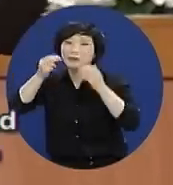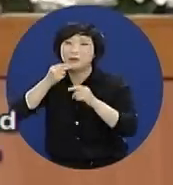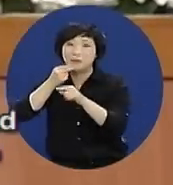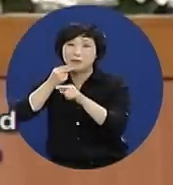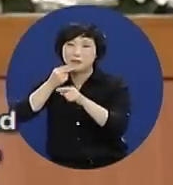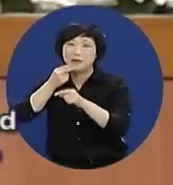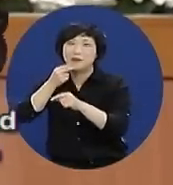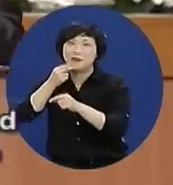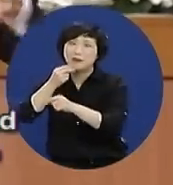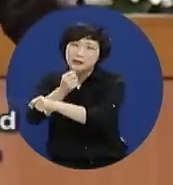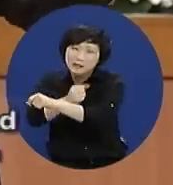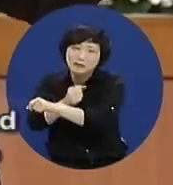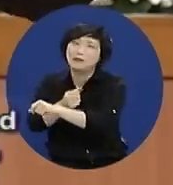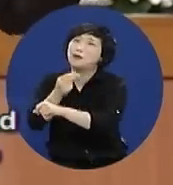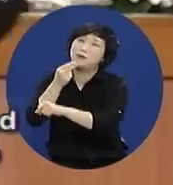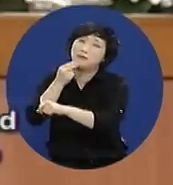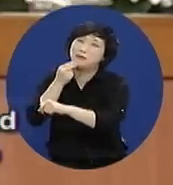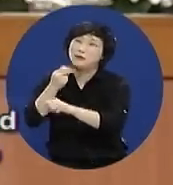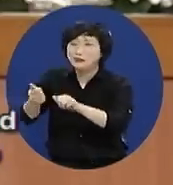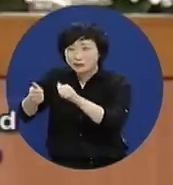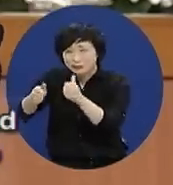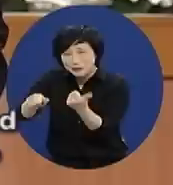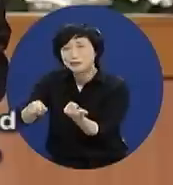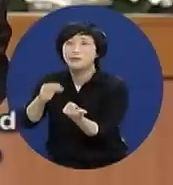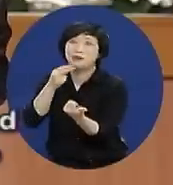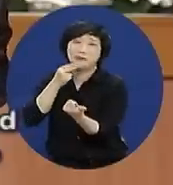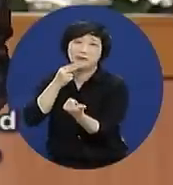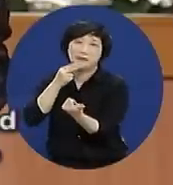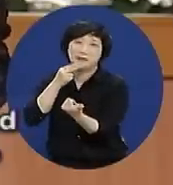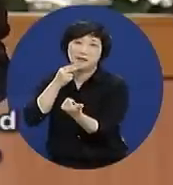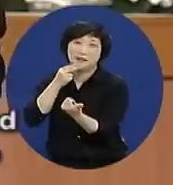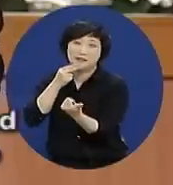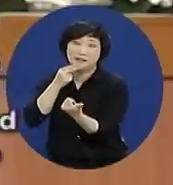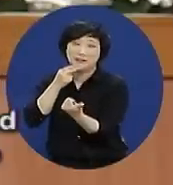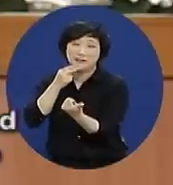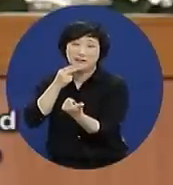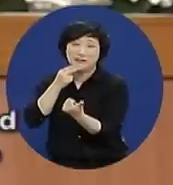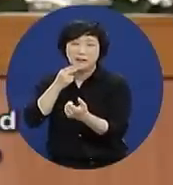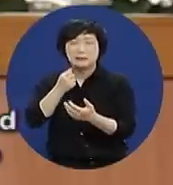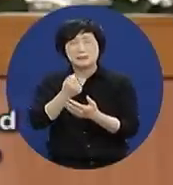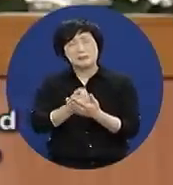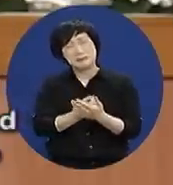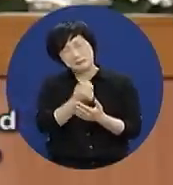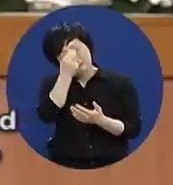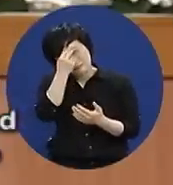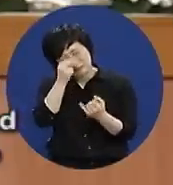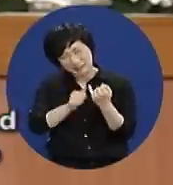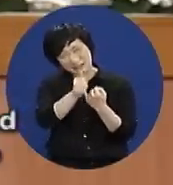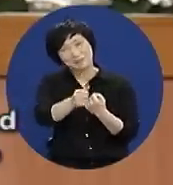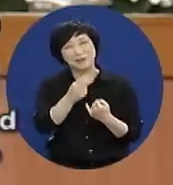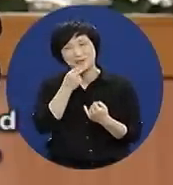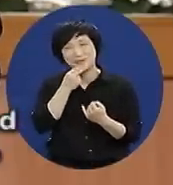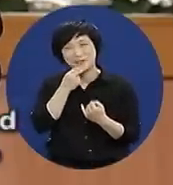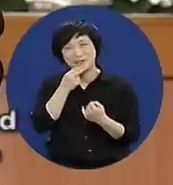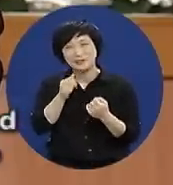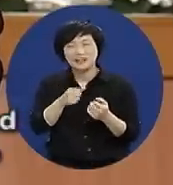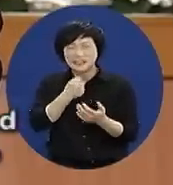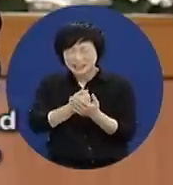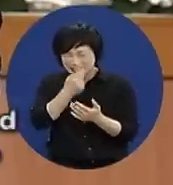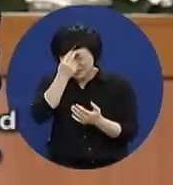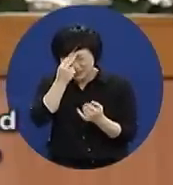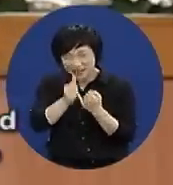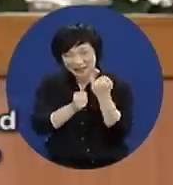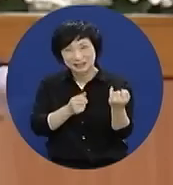死も悩まさせる夫も悩まさせる妻も